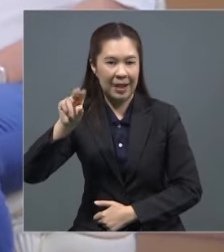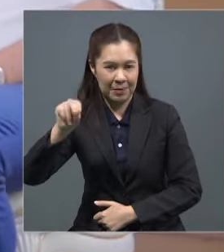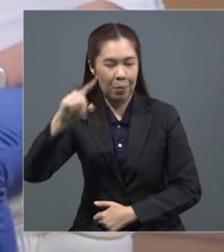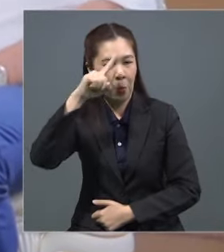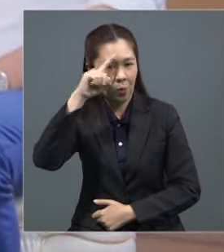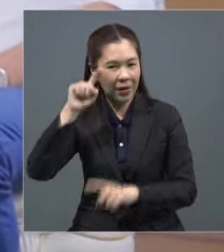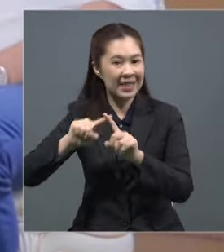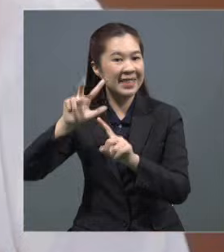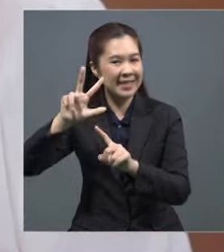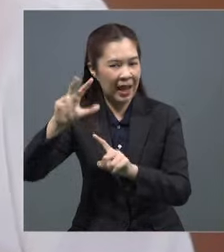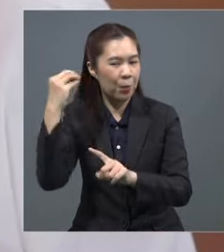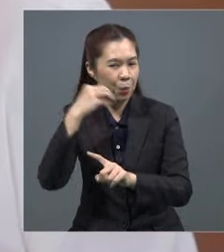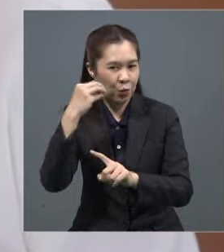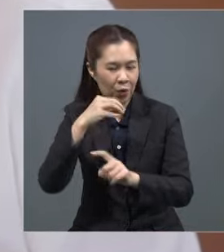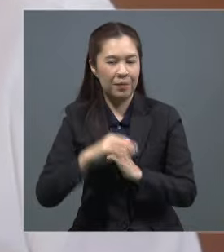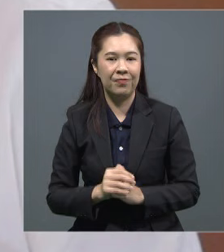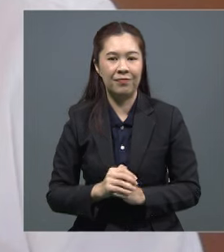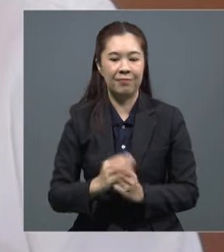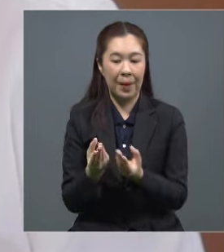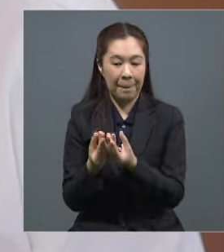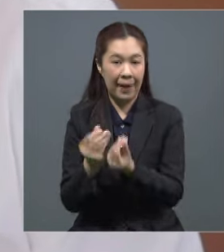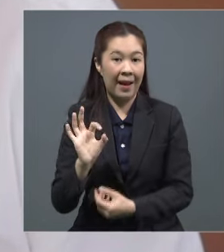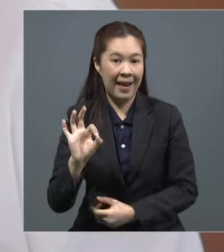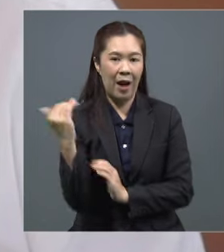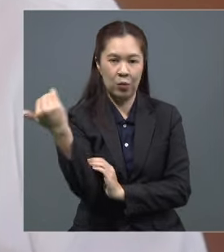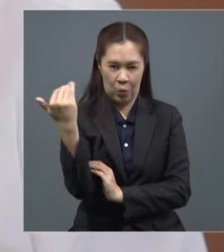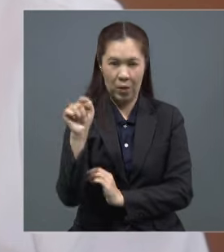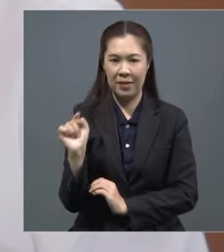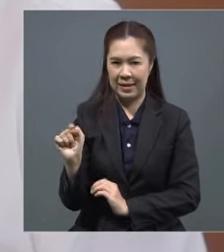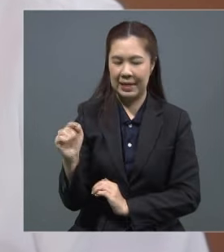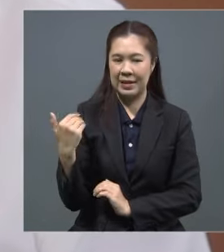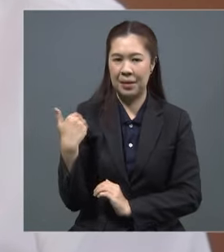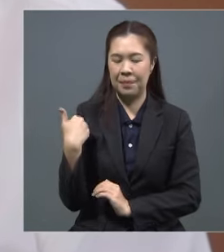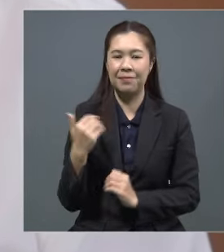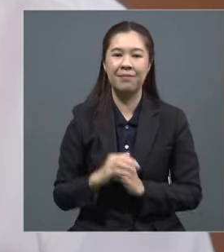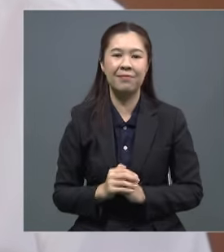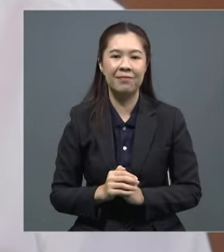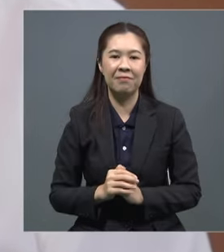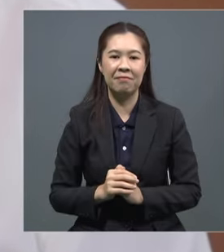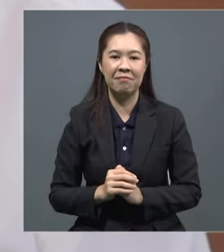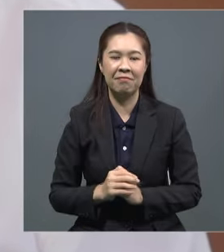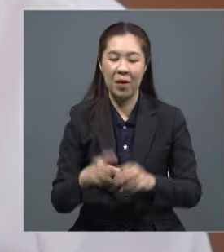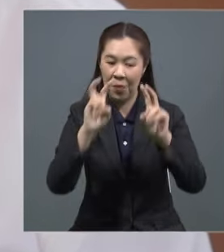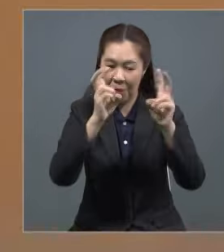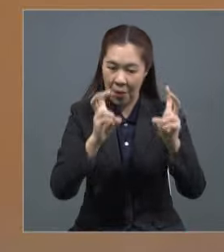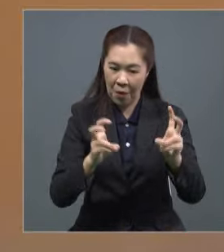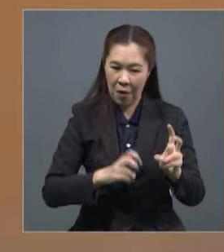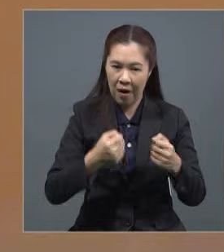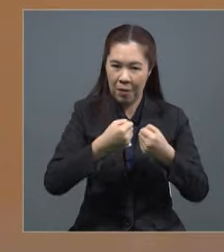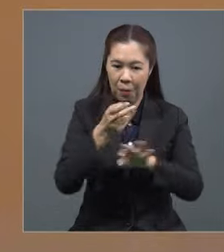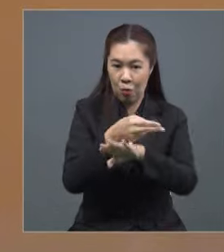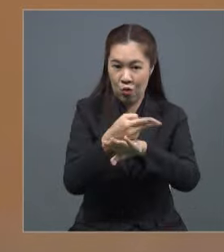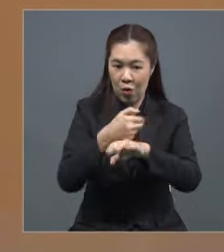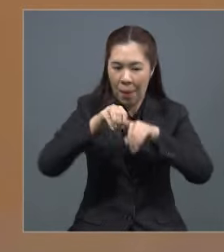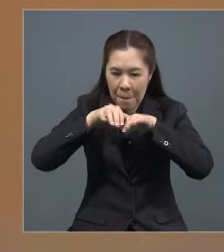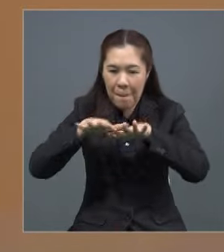เดือนในส่วนของช่อง 9อสมทซึ่งเป็นช่องเครือข่ายของเราเองนะครับเ้าก็นะครับมีการนำคอนเทนแบบนี้ไปขยายต่อด้วยนะครับออก